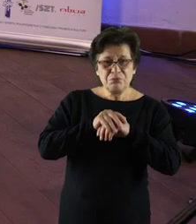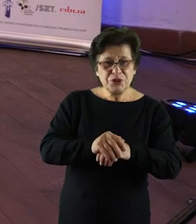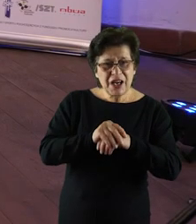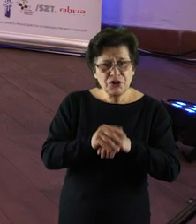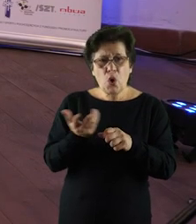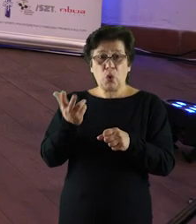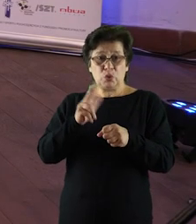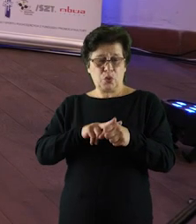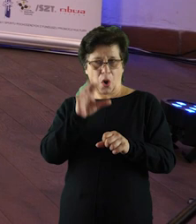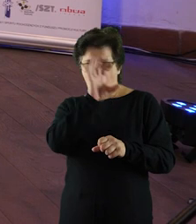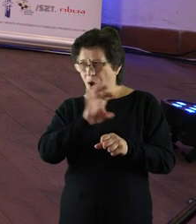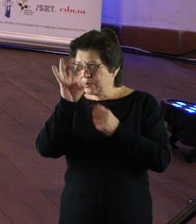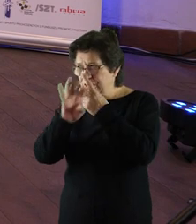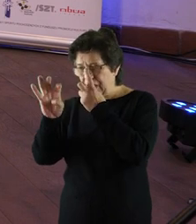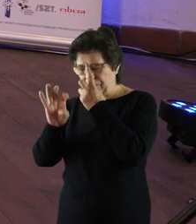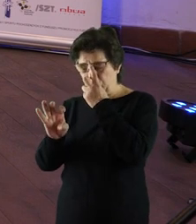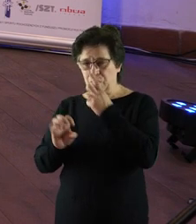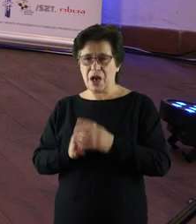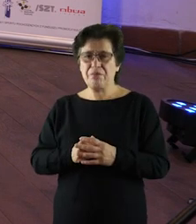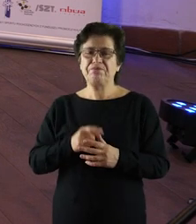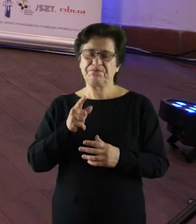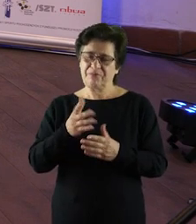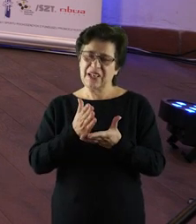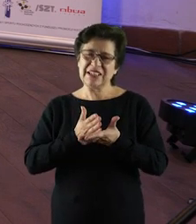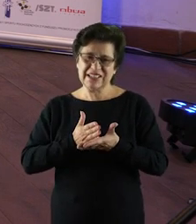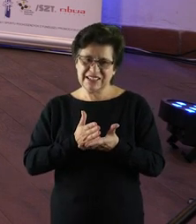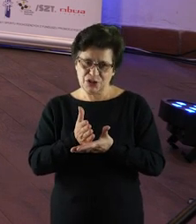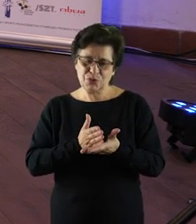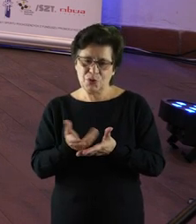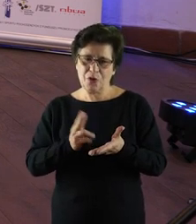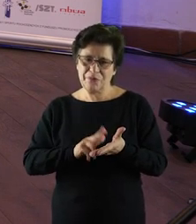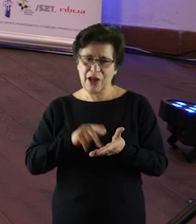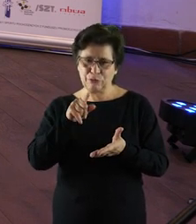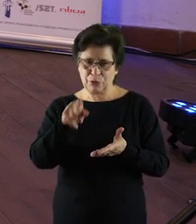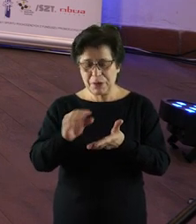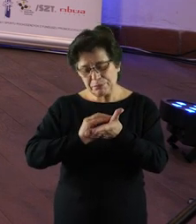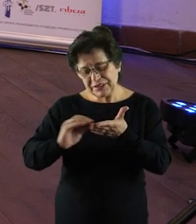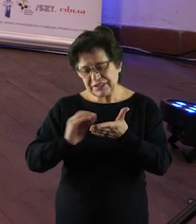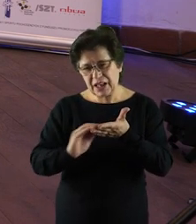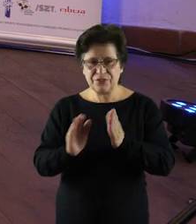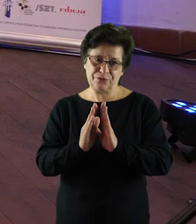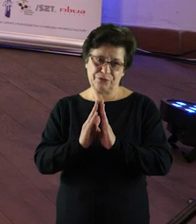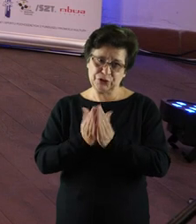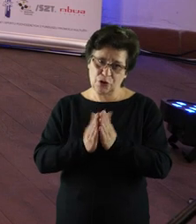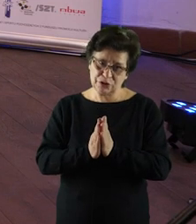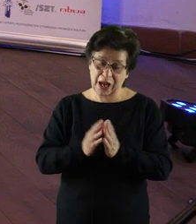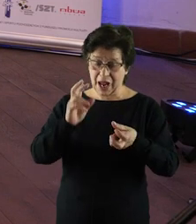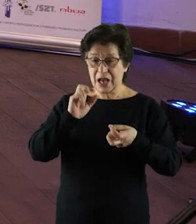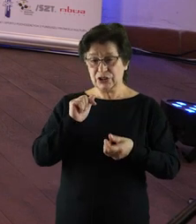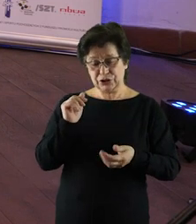które obserwuję, one zasługują na to, żeby stać się literaturą. Problem w tym, żeby napisać o nich